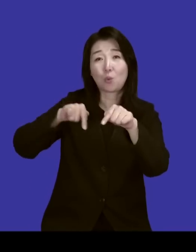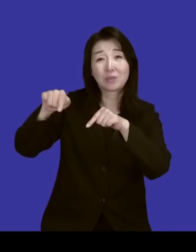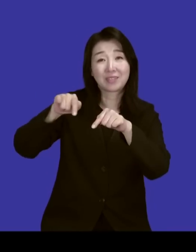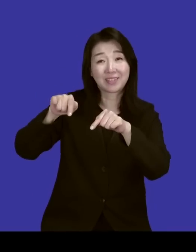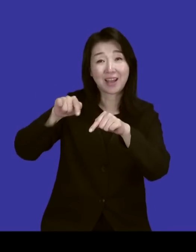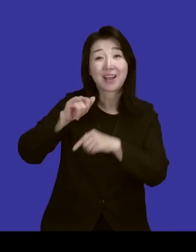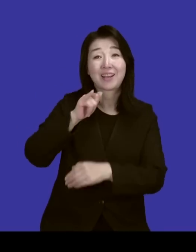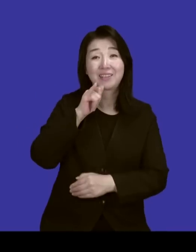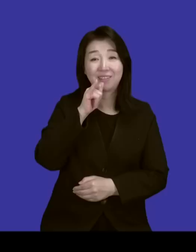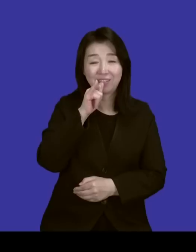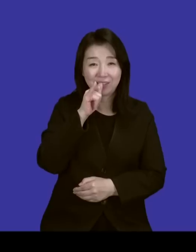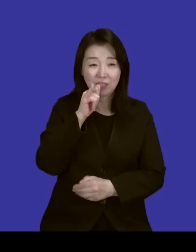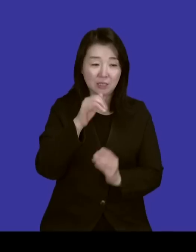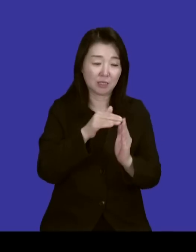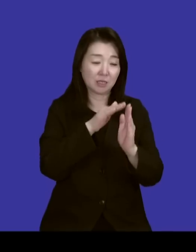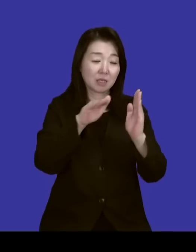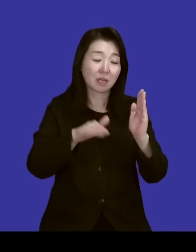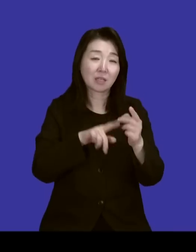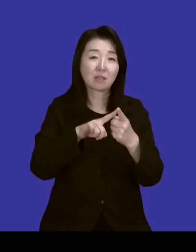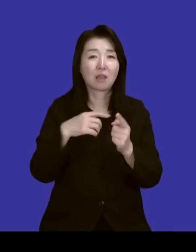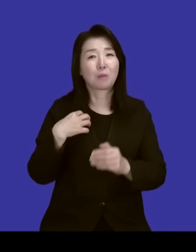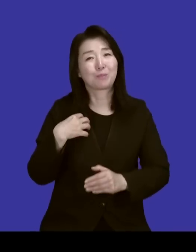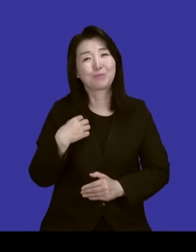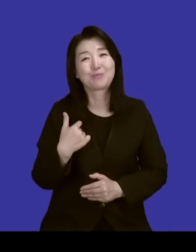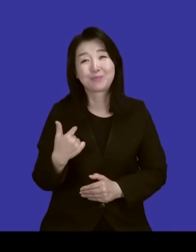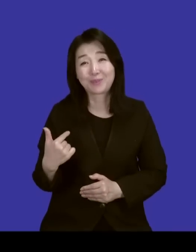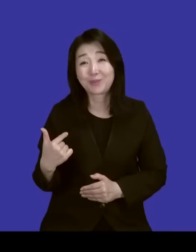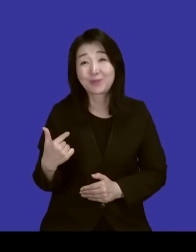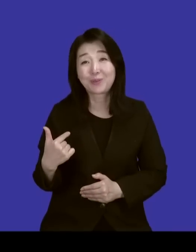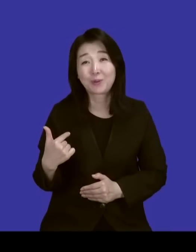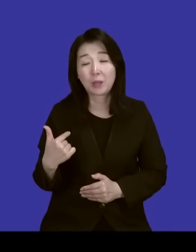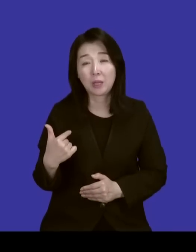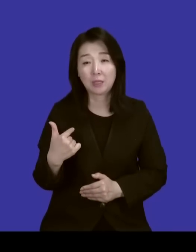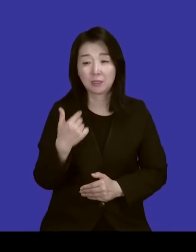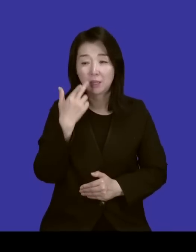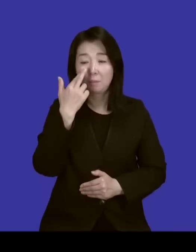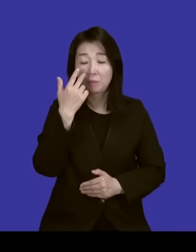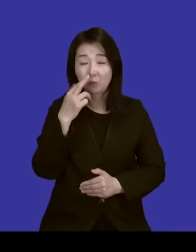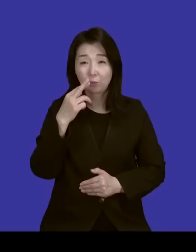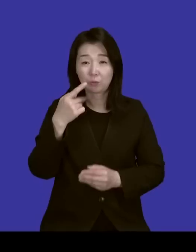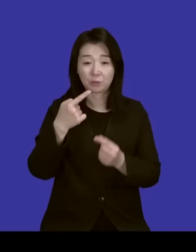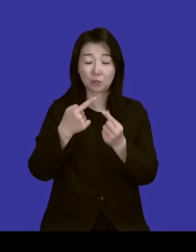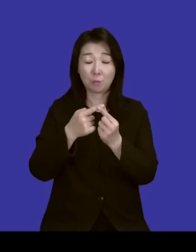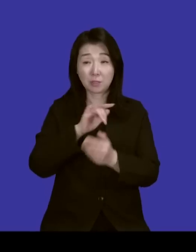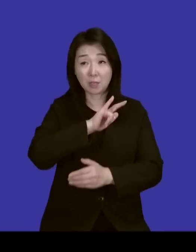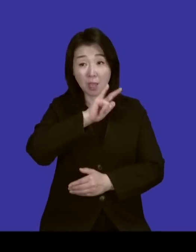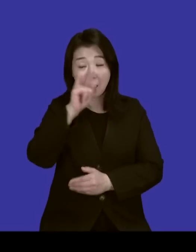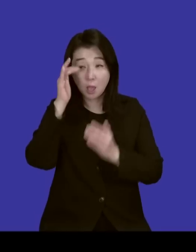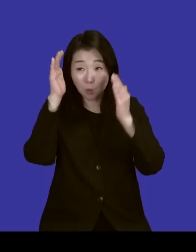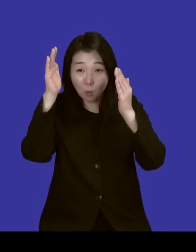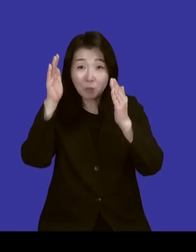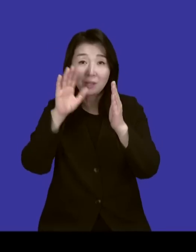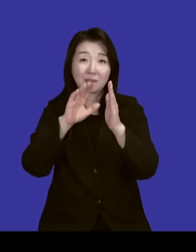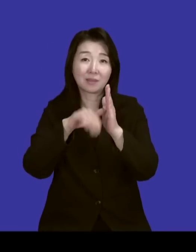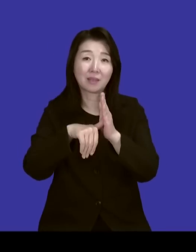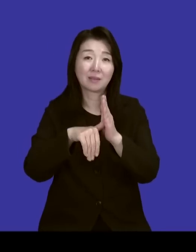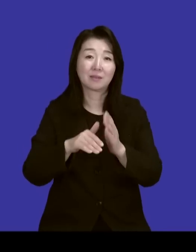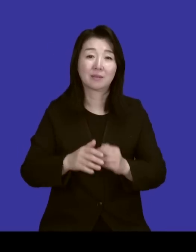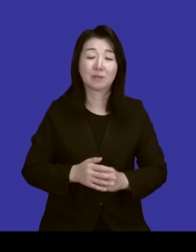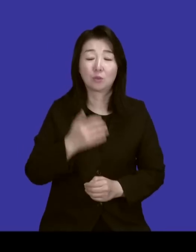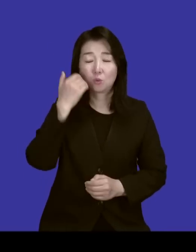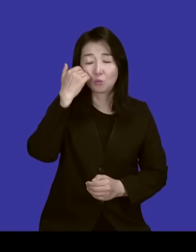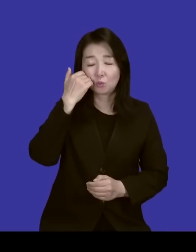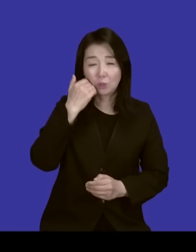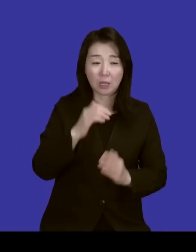임하는 그런 가정에 대한 부담이 있었는데 네. 제가 미국에 첫 번째 유학을 갔는데 누가 그